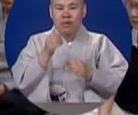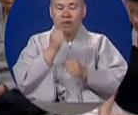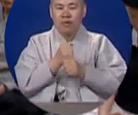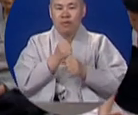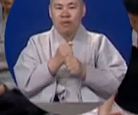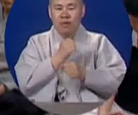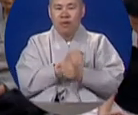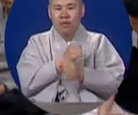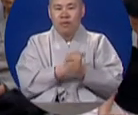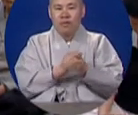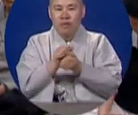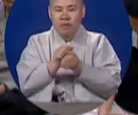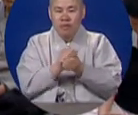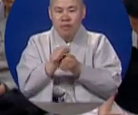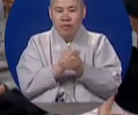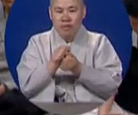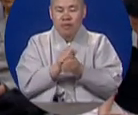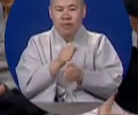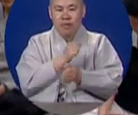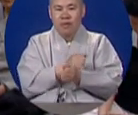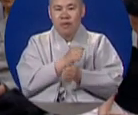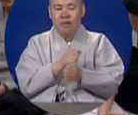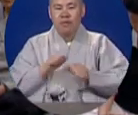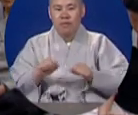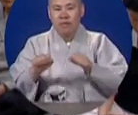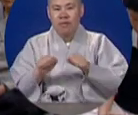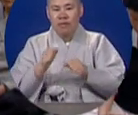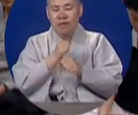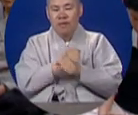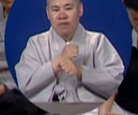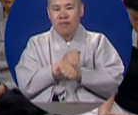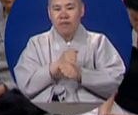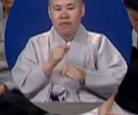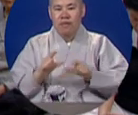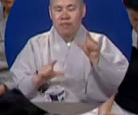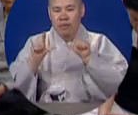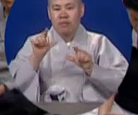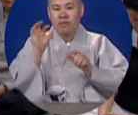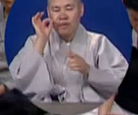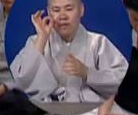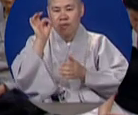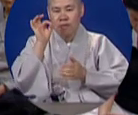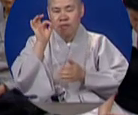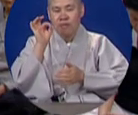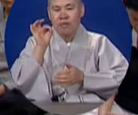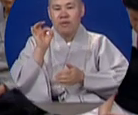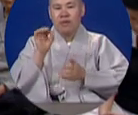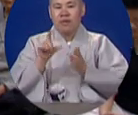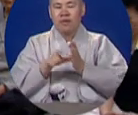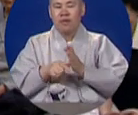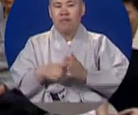그래요 그러니까 이 할머니가 속이 뒤틀려가지고